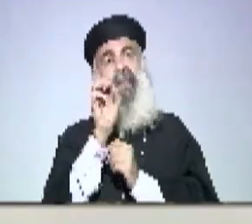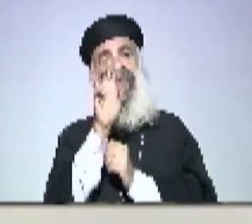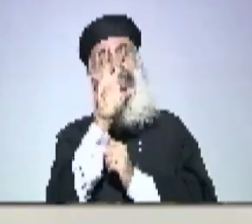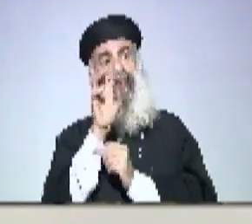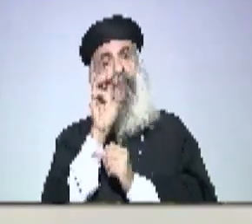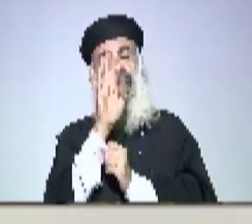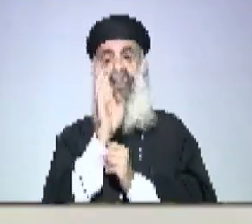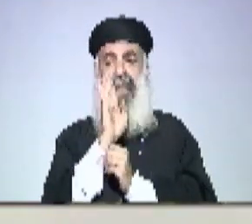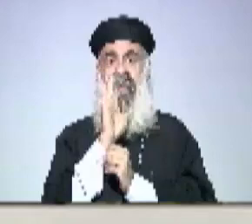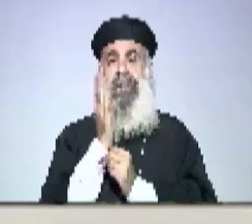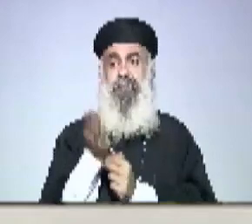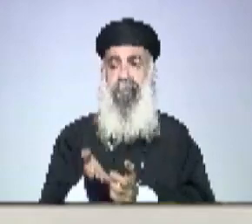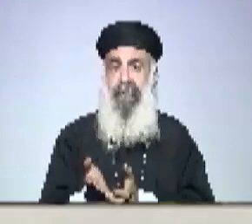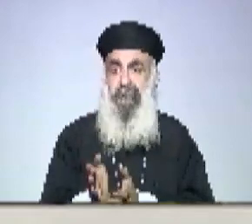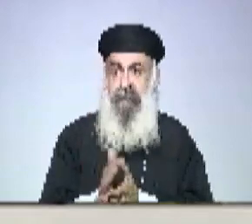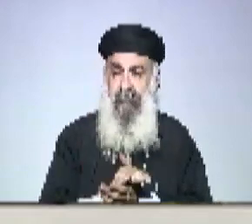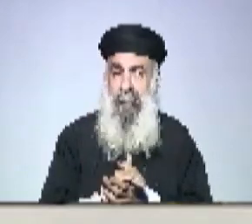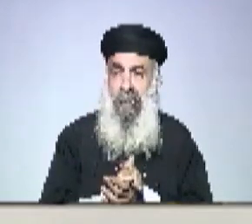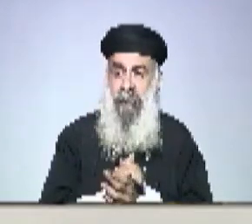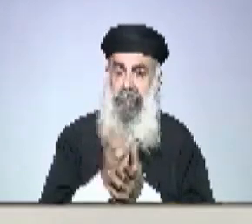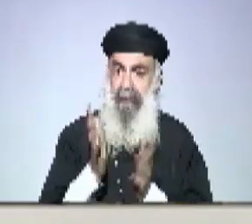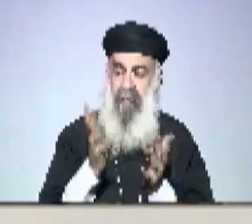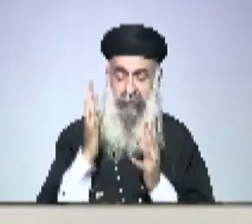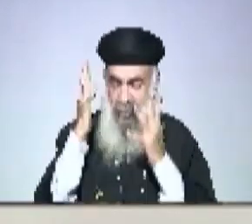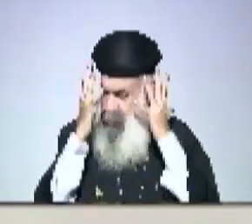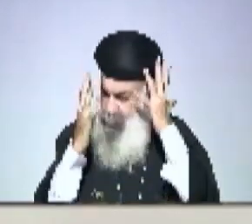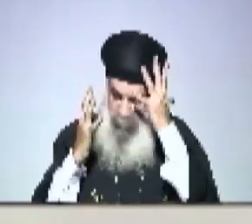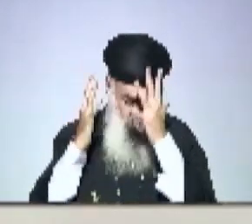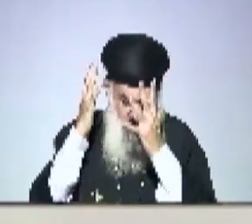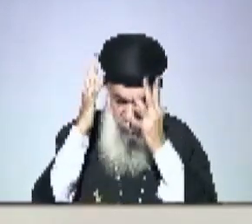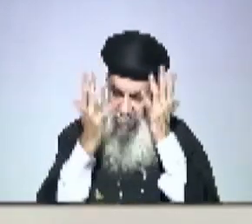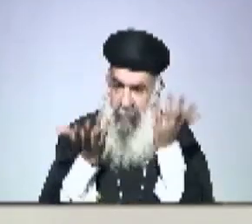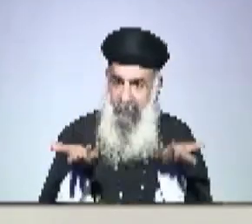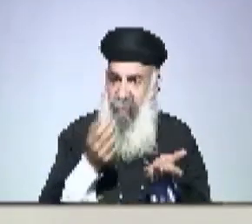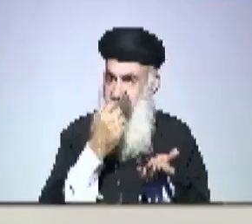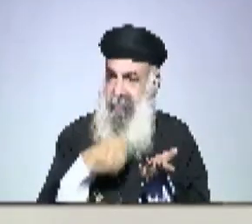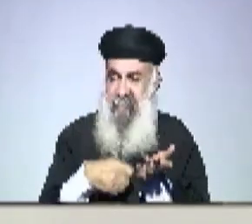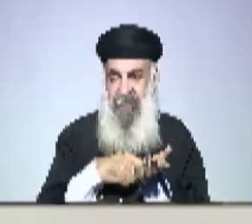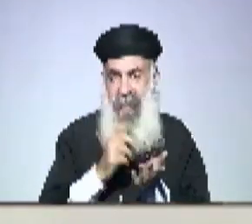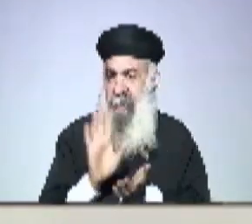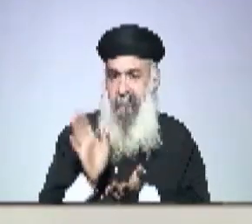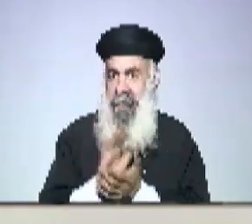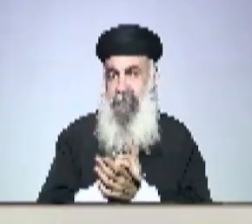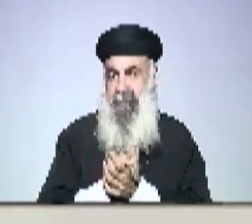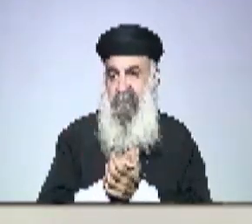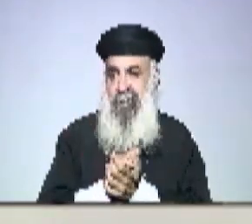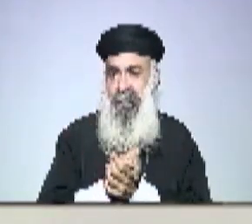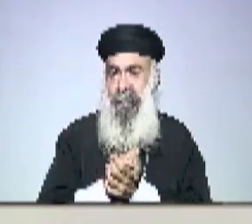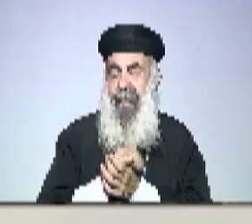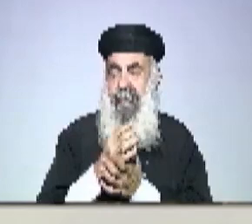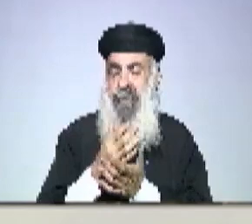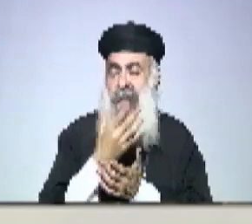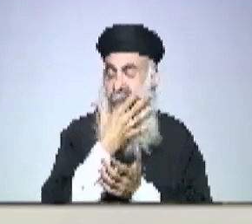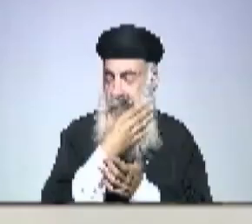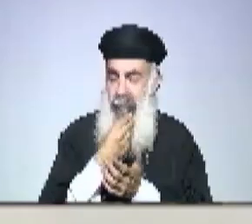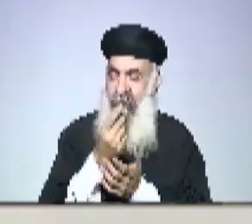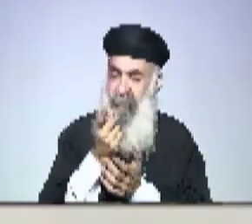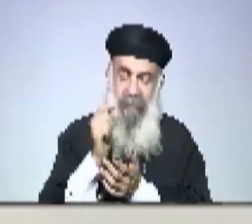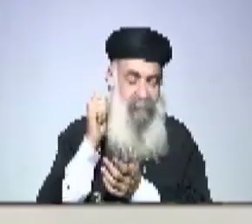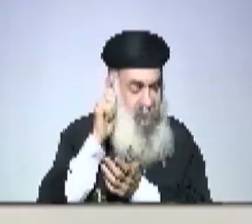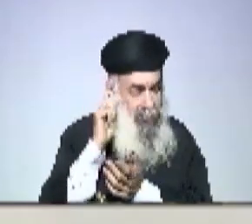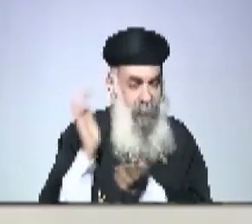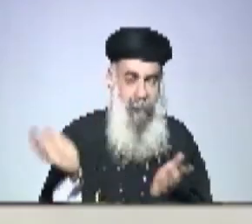محاضرات واتعلم لكن ما ي شككش في الكنيسه وفي ممارستها فارجو ان احنا ما نسمعش